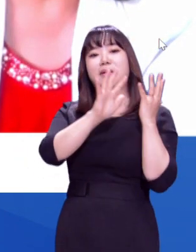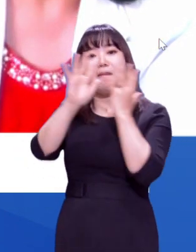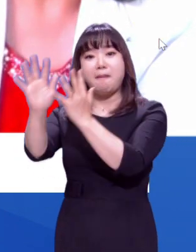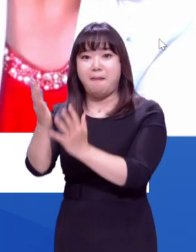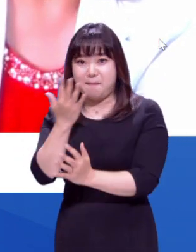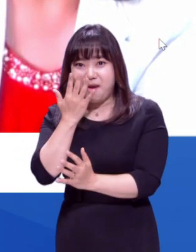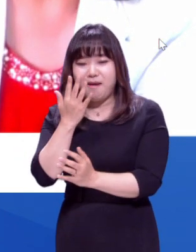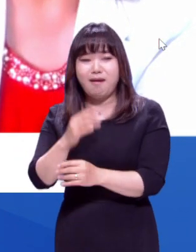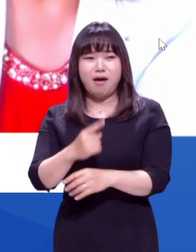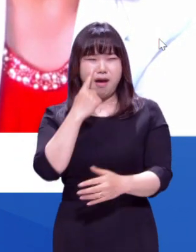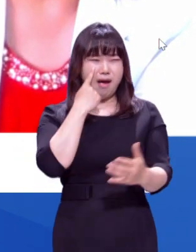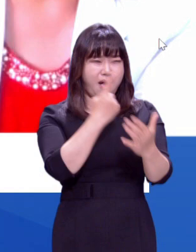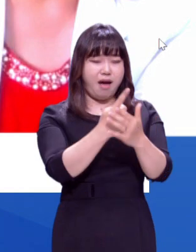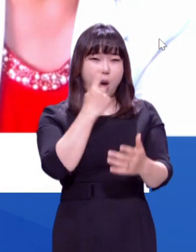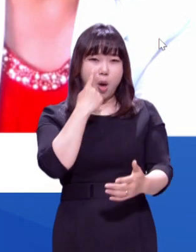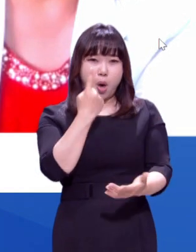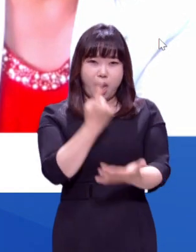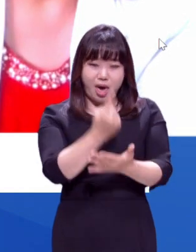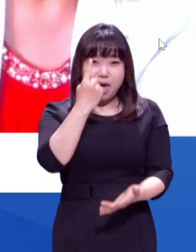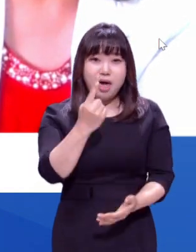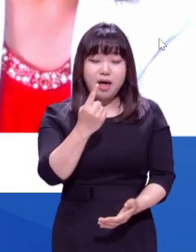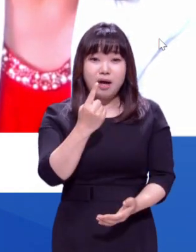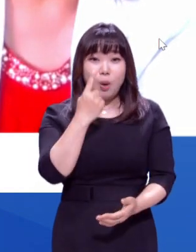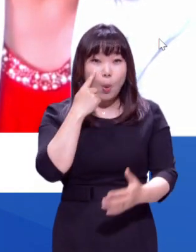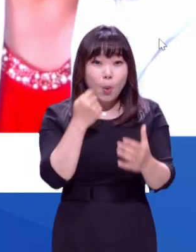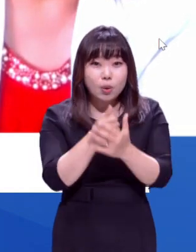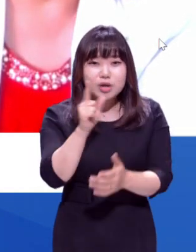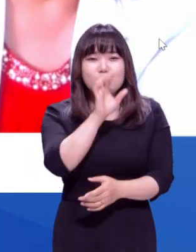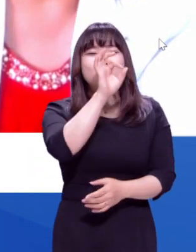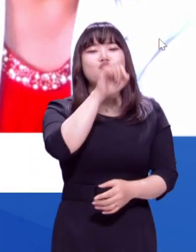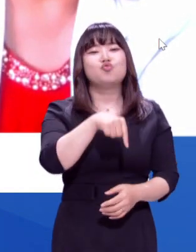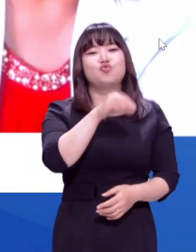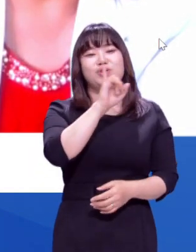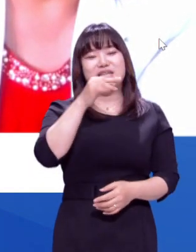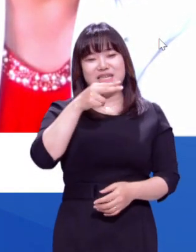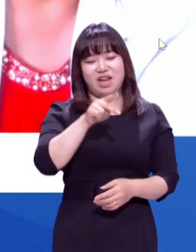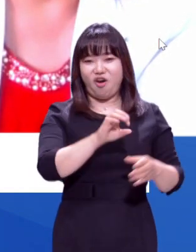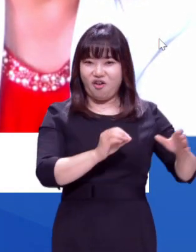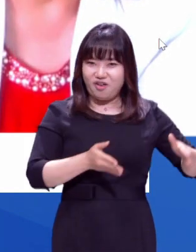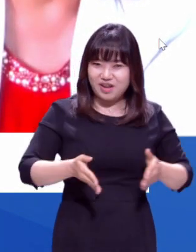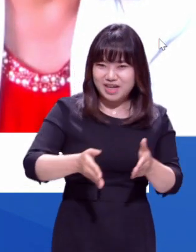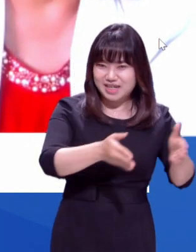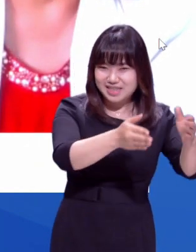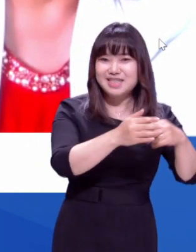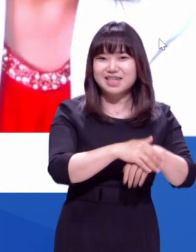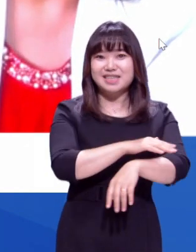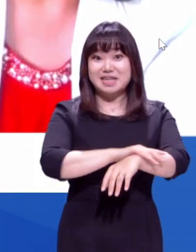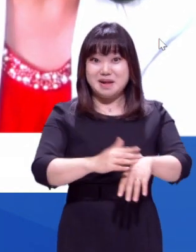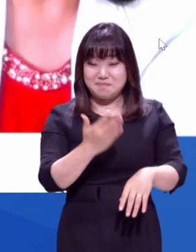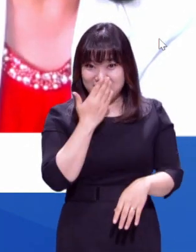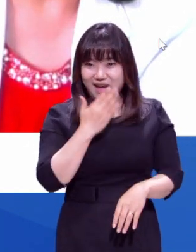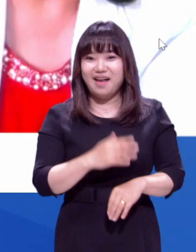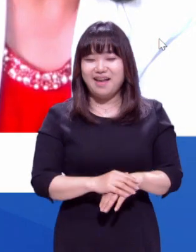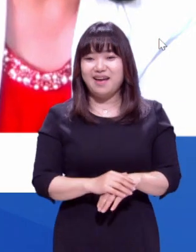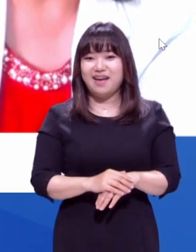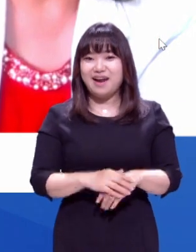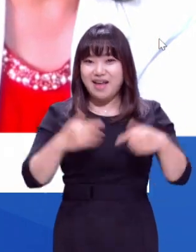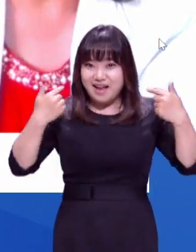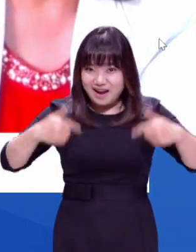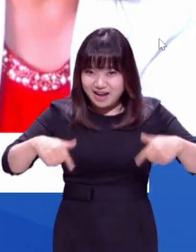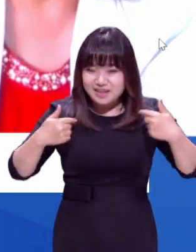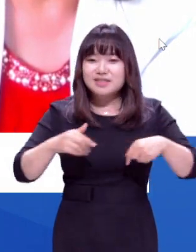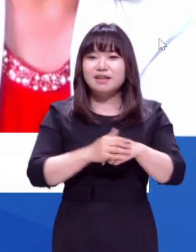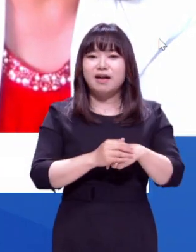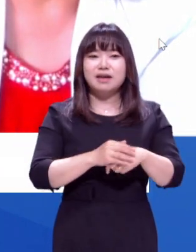이제 유일하게 탐방 예약제로 운영되는 우이령길도 자유롭게 탐방하기를 바라봅니다. 상시 개방을